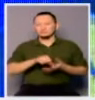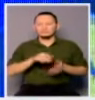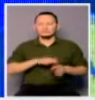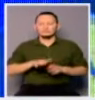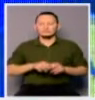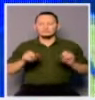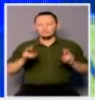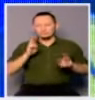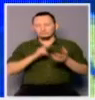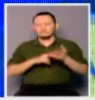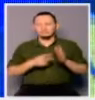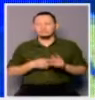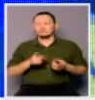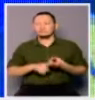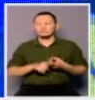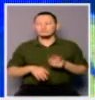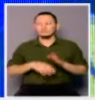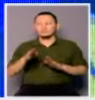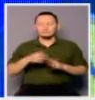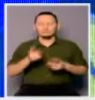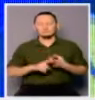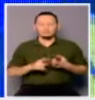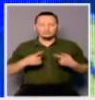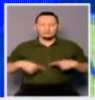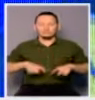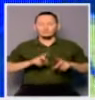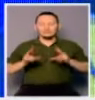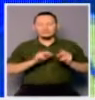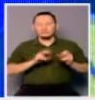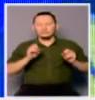болатын болса осы бірлігіміздің нәтижесінде келген біздің берекеміз көбейе берсін.